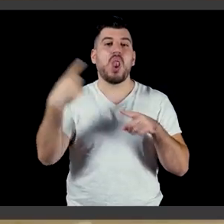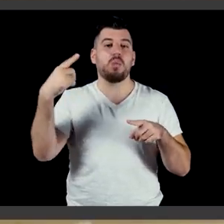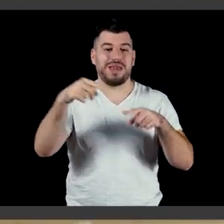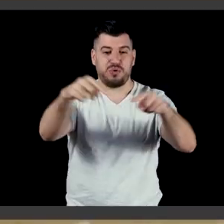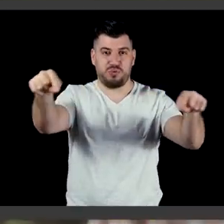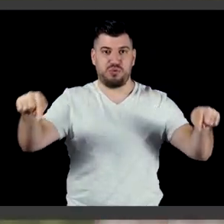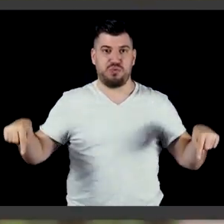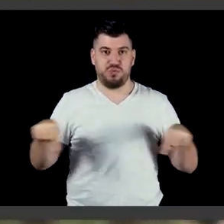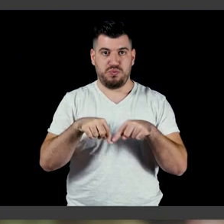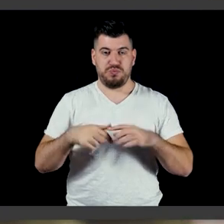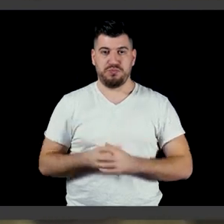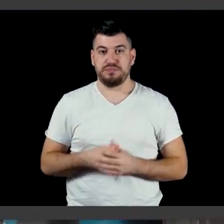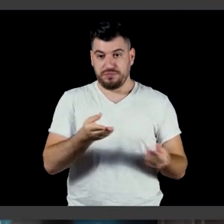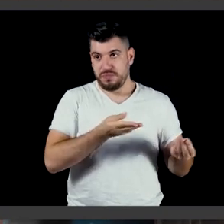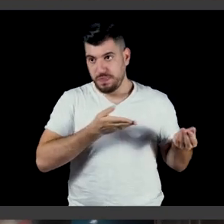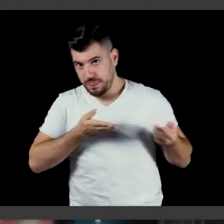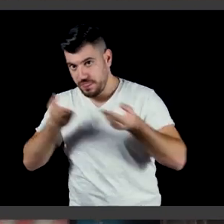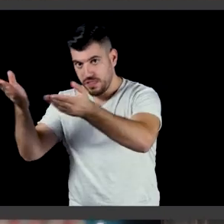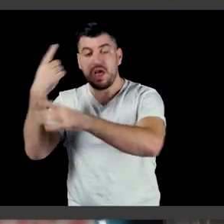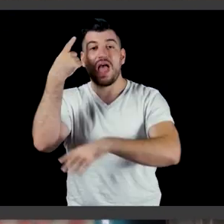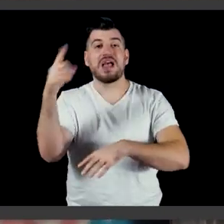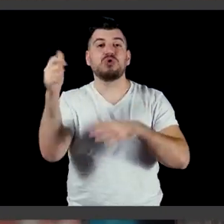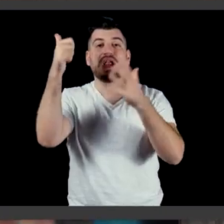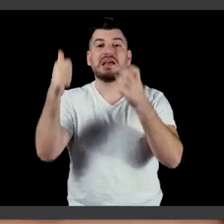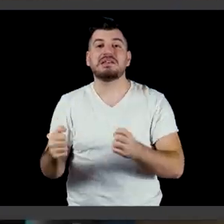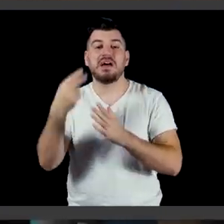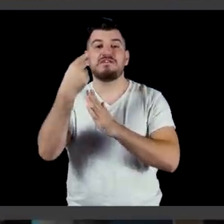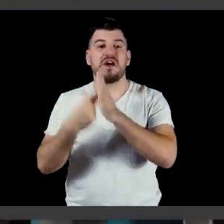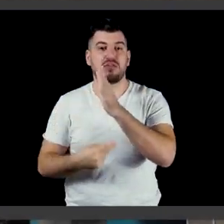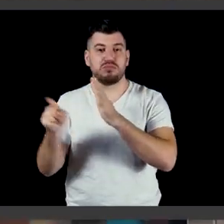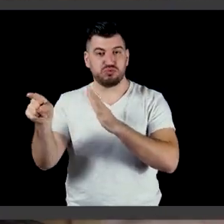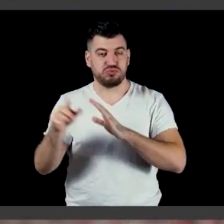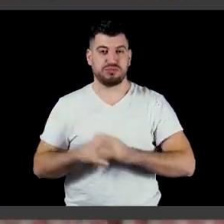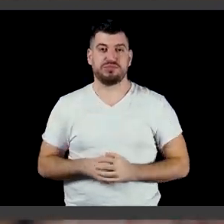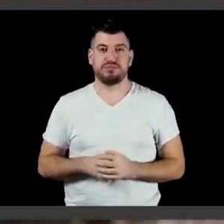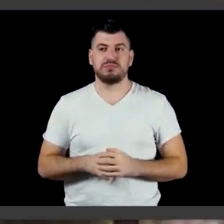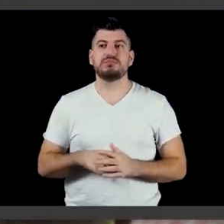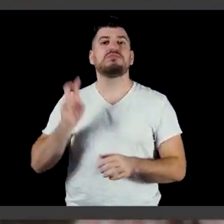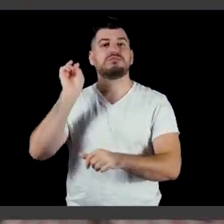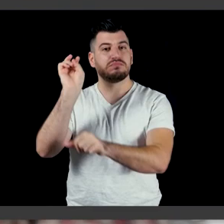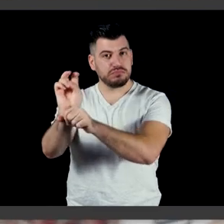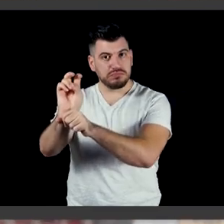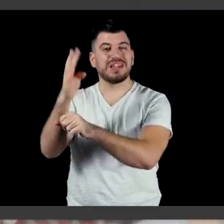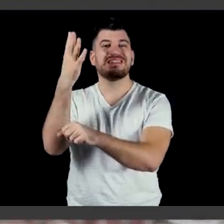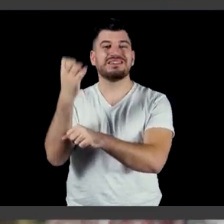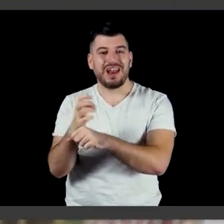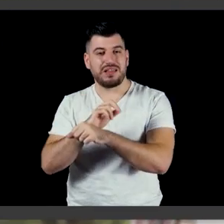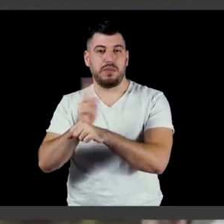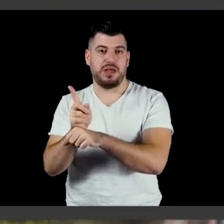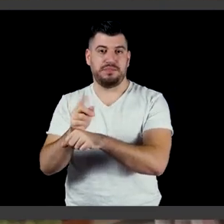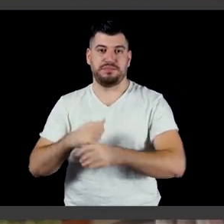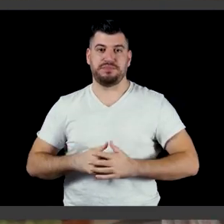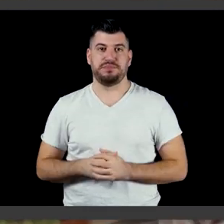είναι, θα το βάλω στο φούρνο προθερμασμένο σε 160 βαθμούς για 40 λεπτάκια,